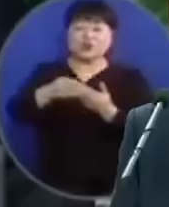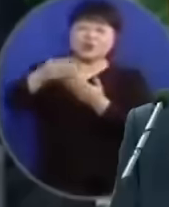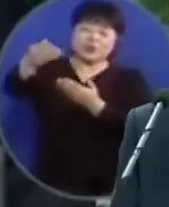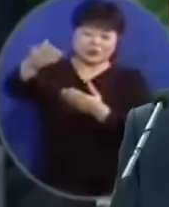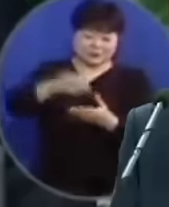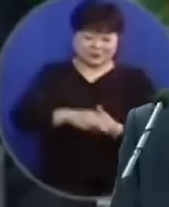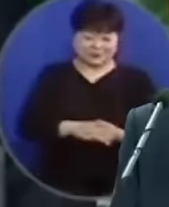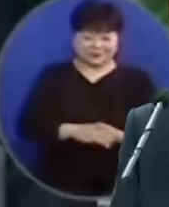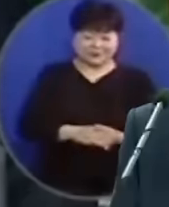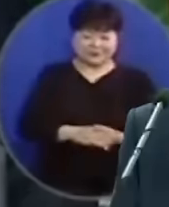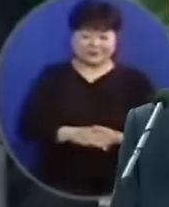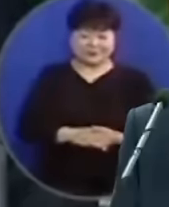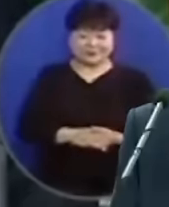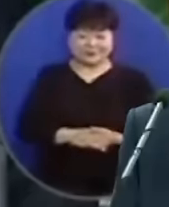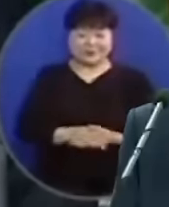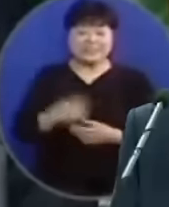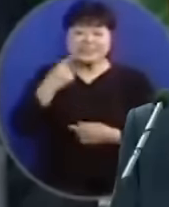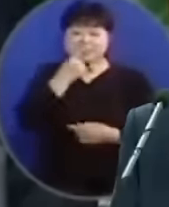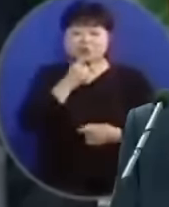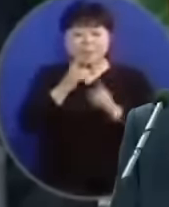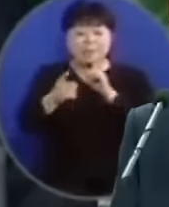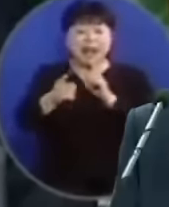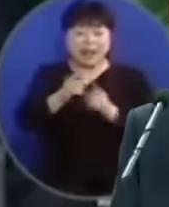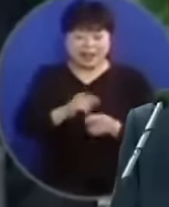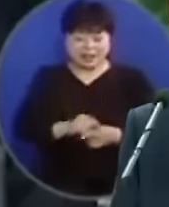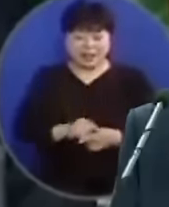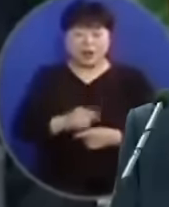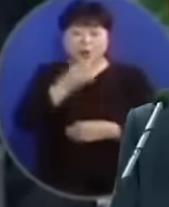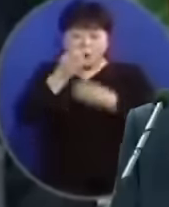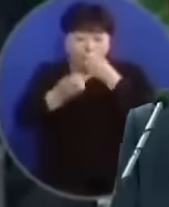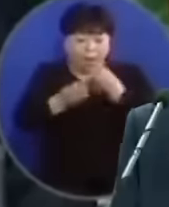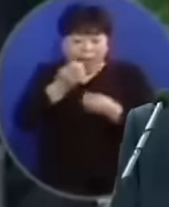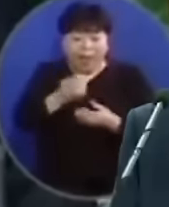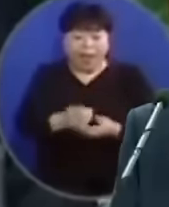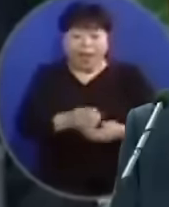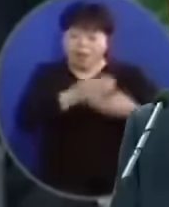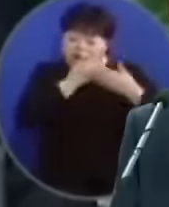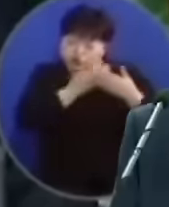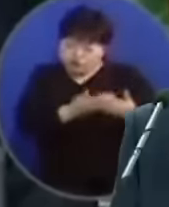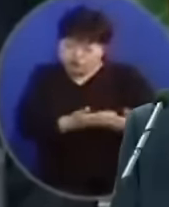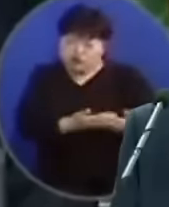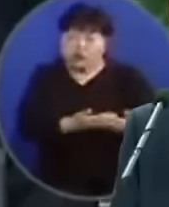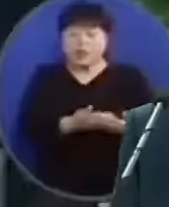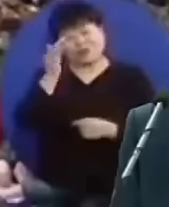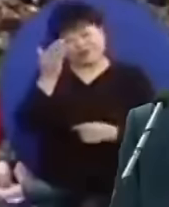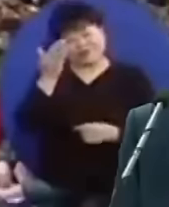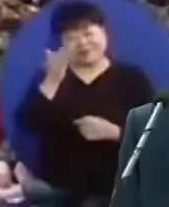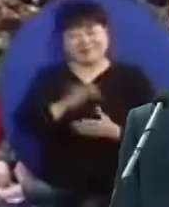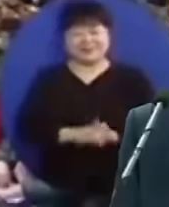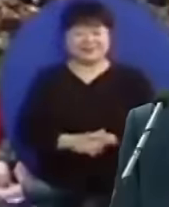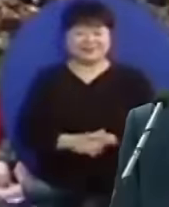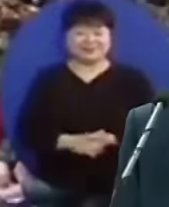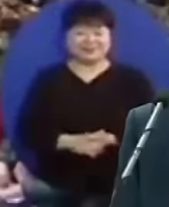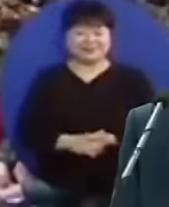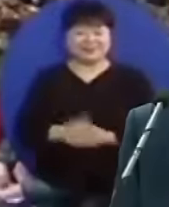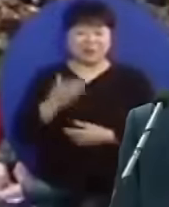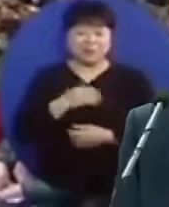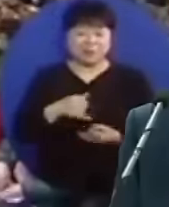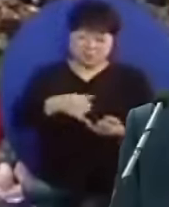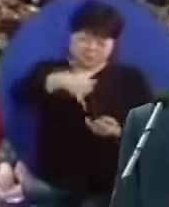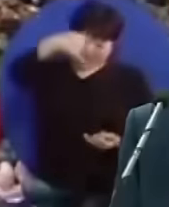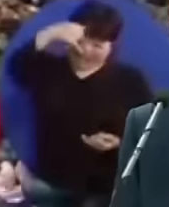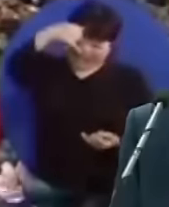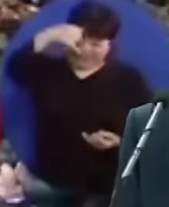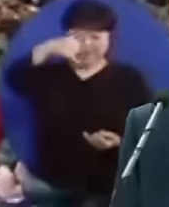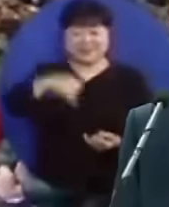것입니다. 입술의 말과 입술의 고백이 얼마나 중요한지 말로 다 할 수가 없습니다. 여러분 몸이 너무